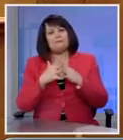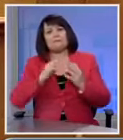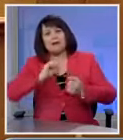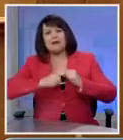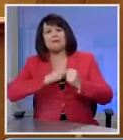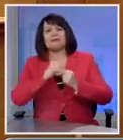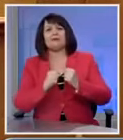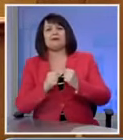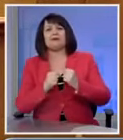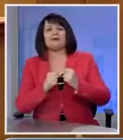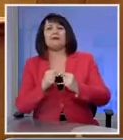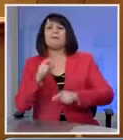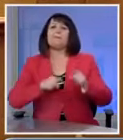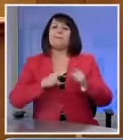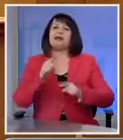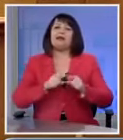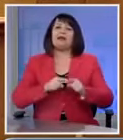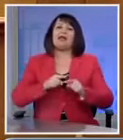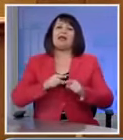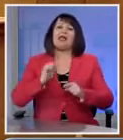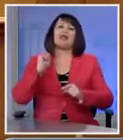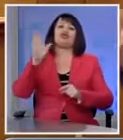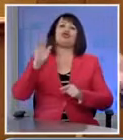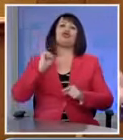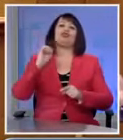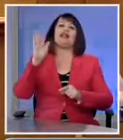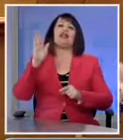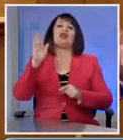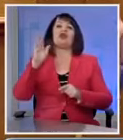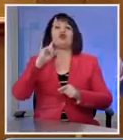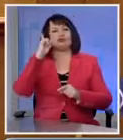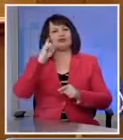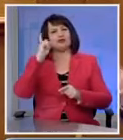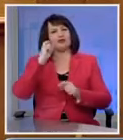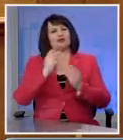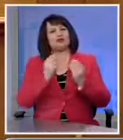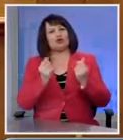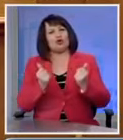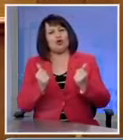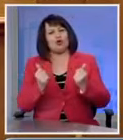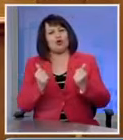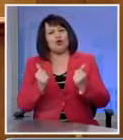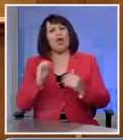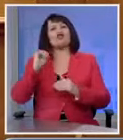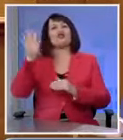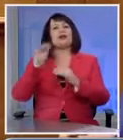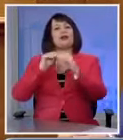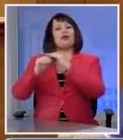άλλοι έβγαζαν τα χρήματα για της τεχνογνωσίας τελεχών σας στο εξωτερικό.